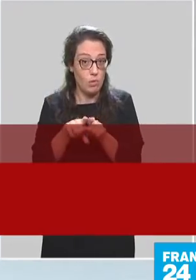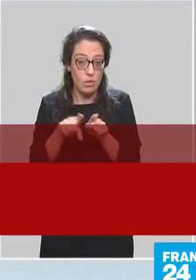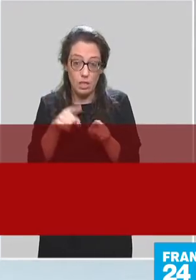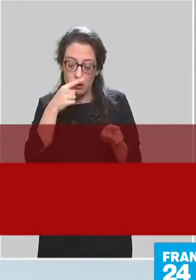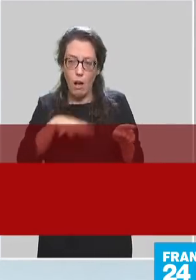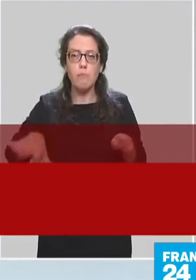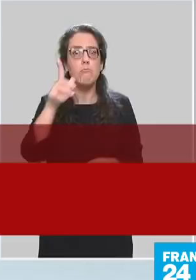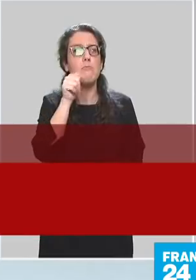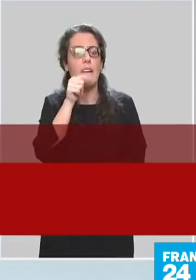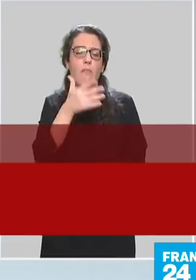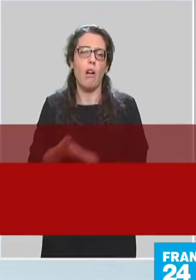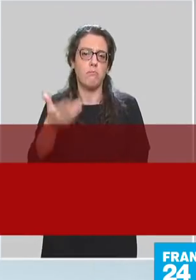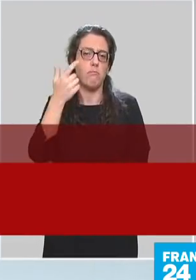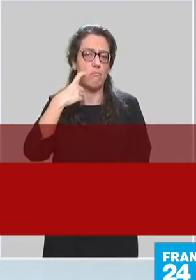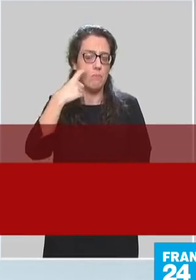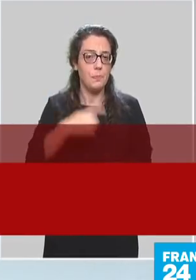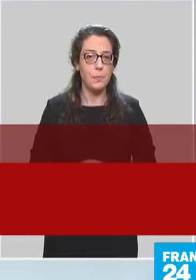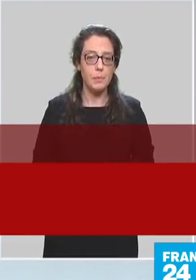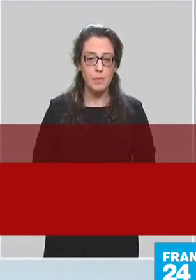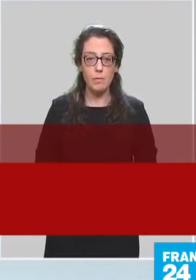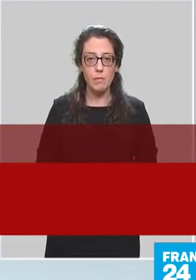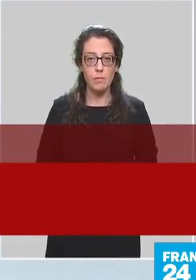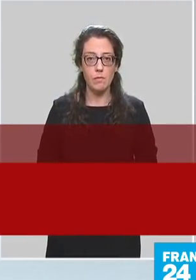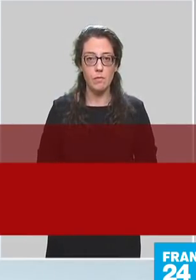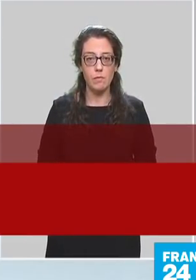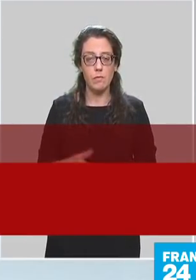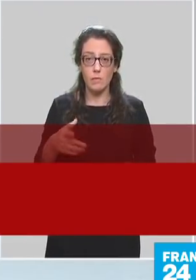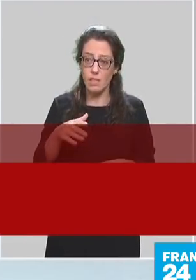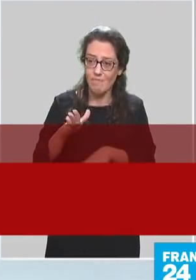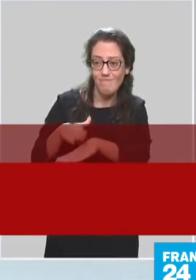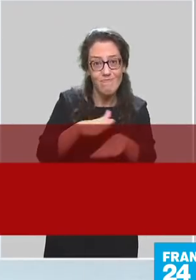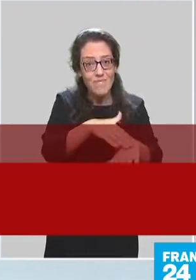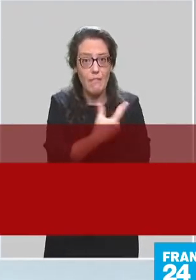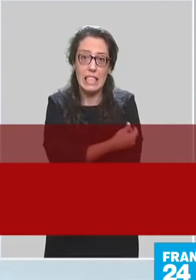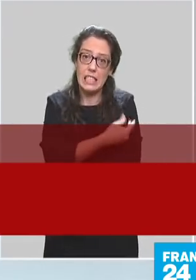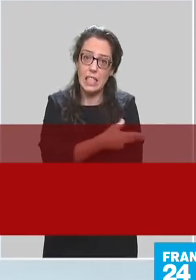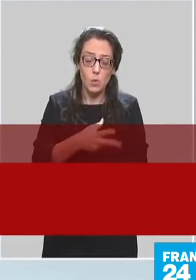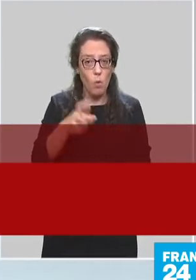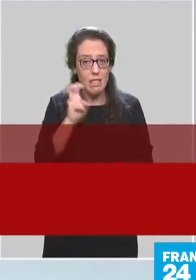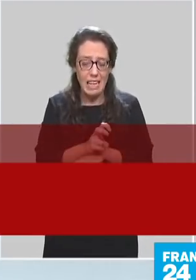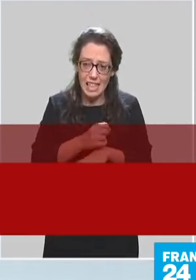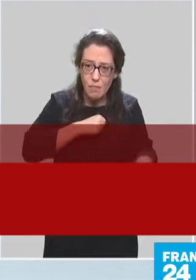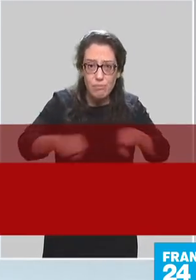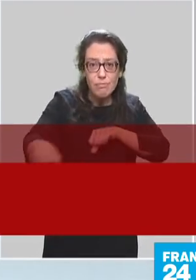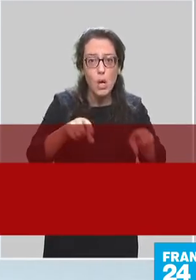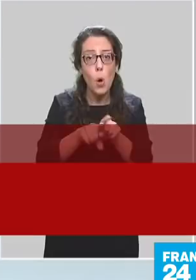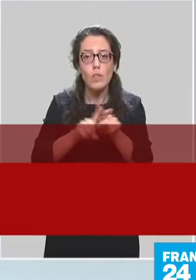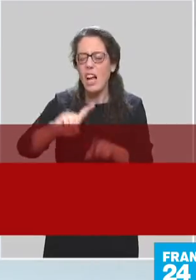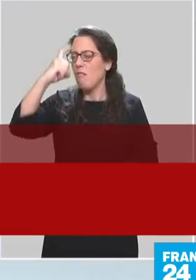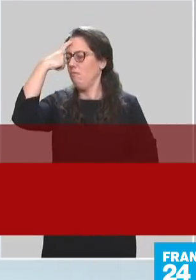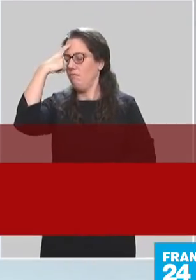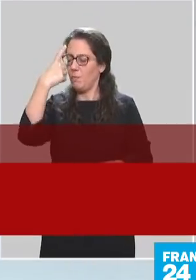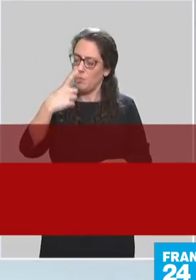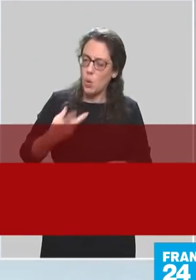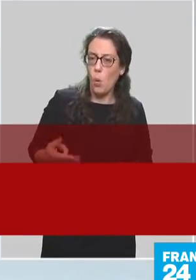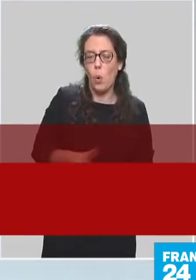souligner. Nous devons garder ce bénéfice de la mobilisation en faveur de la vaccination. Reprenons aussi les réflexes de prévention, les gestes